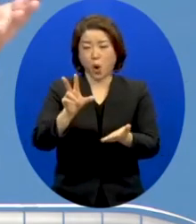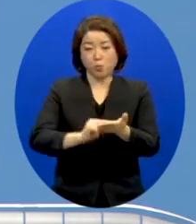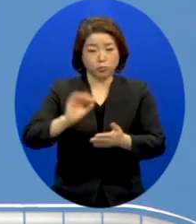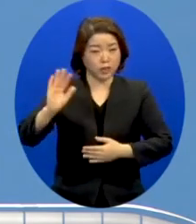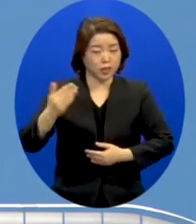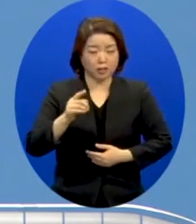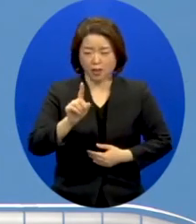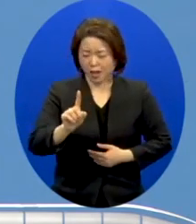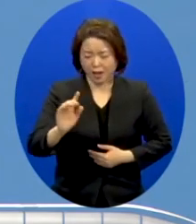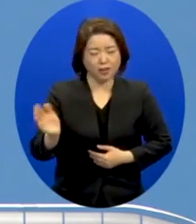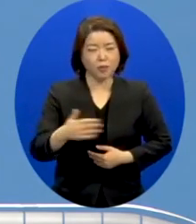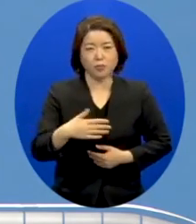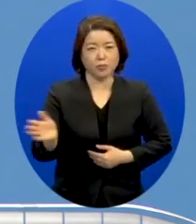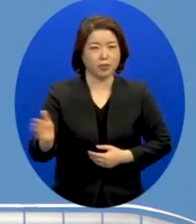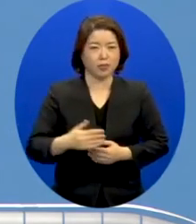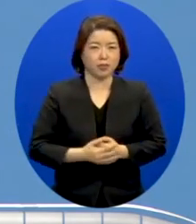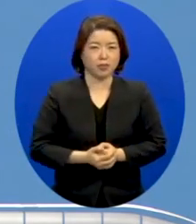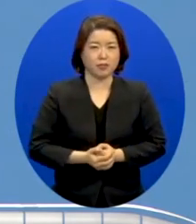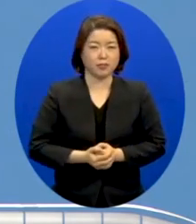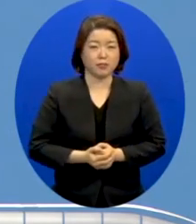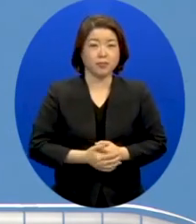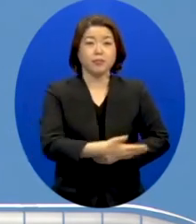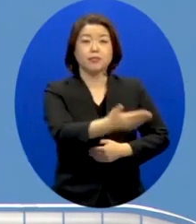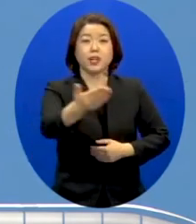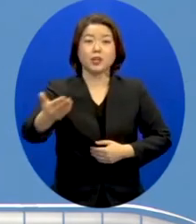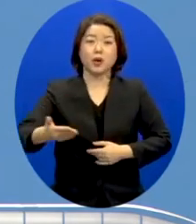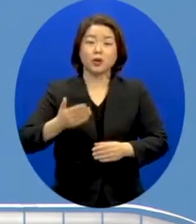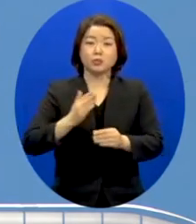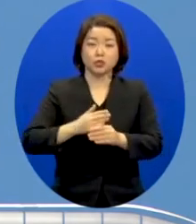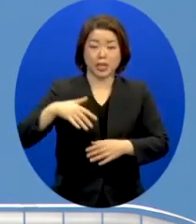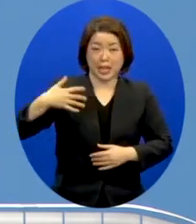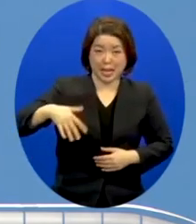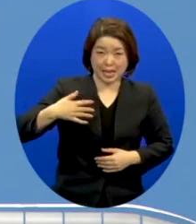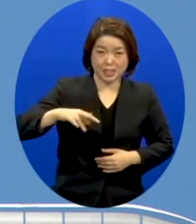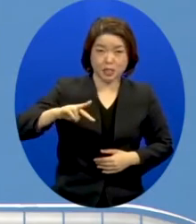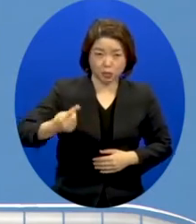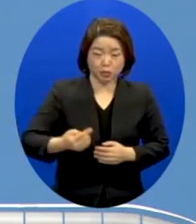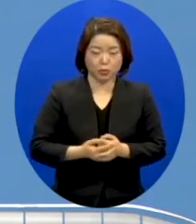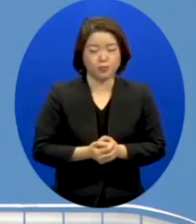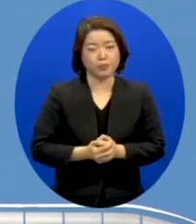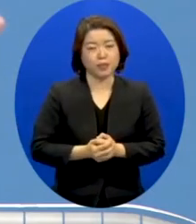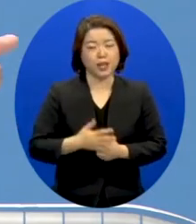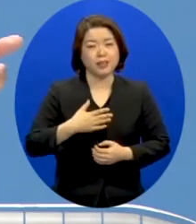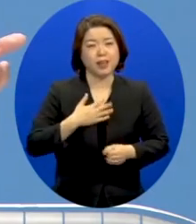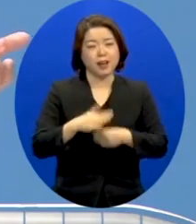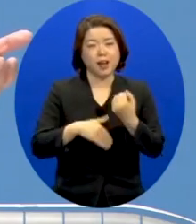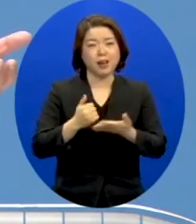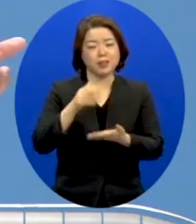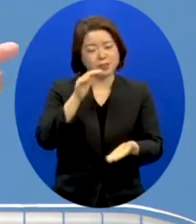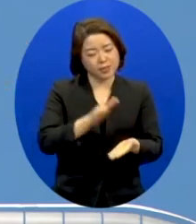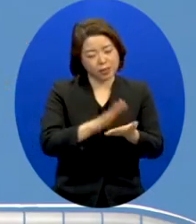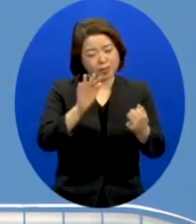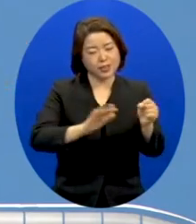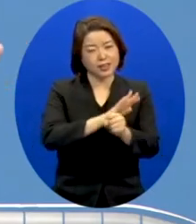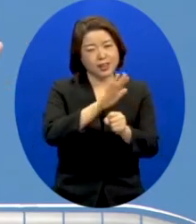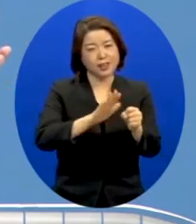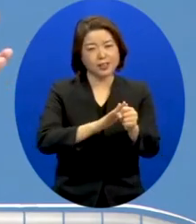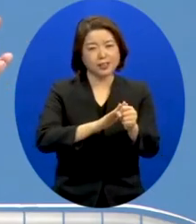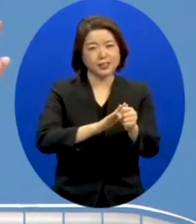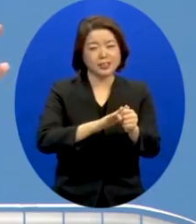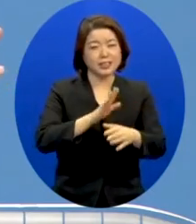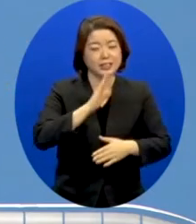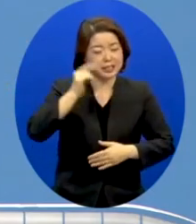하나도 없어요 여러분 중에 아직도 내가 하나님을 그렇게 뜨겁게 사랑한다는 것이 실감이